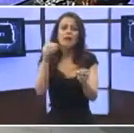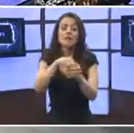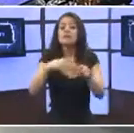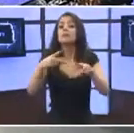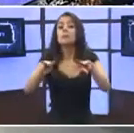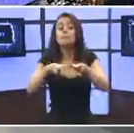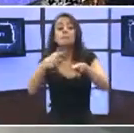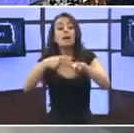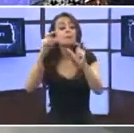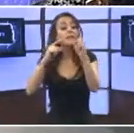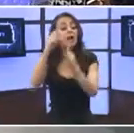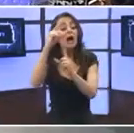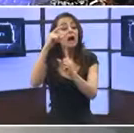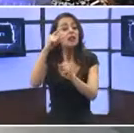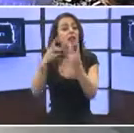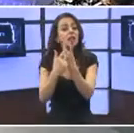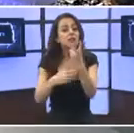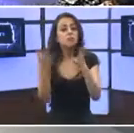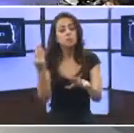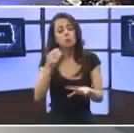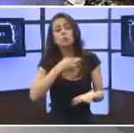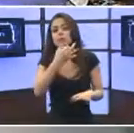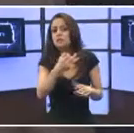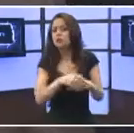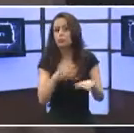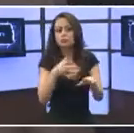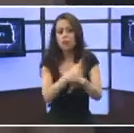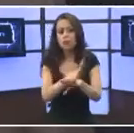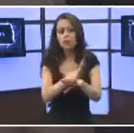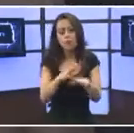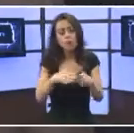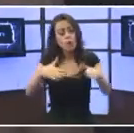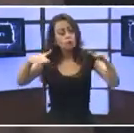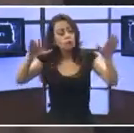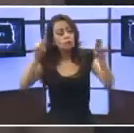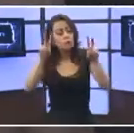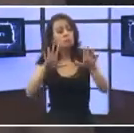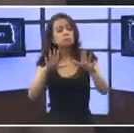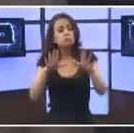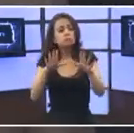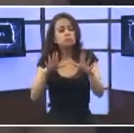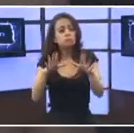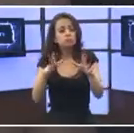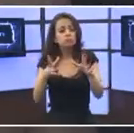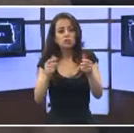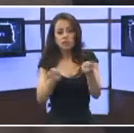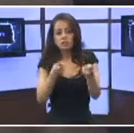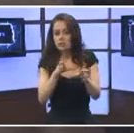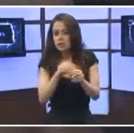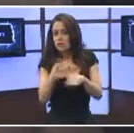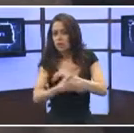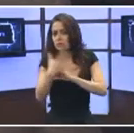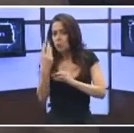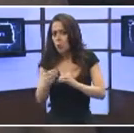teşekkür ediyorum. Gerçekten büyük bir camiye olduğunu bir kez daha gösterdi. Sizlere teşekkür ediyorum. Biz teşekkür ederiz başkanım. Her şeyden